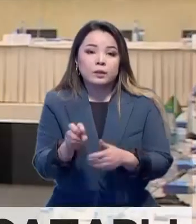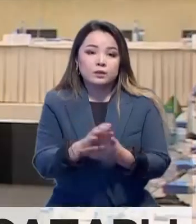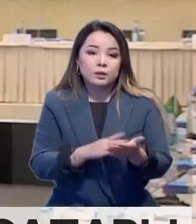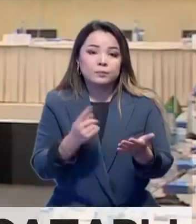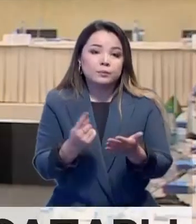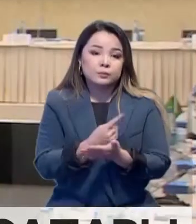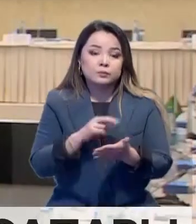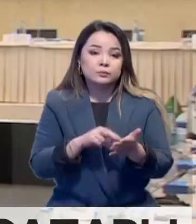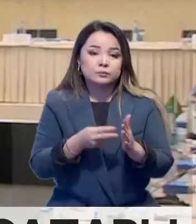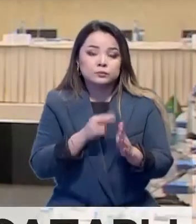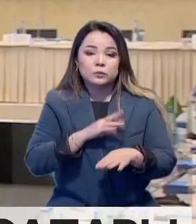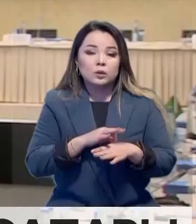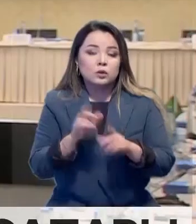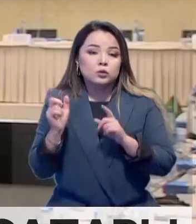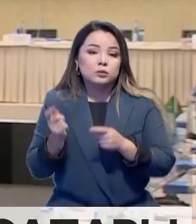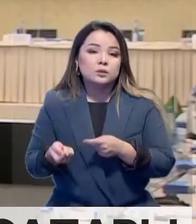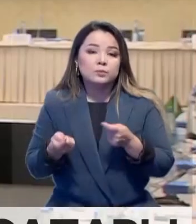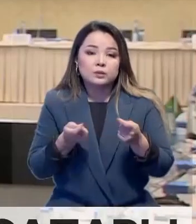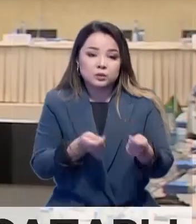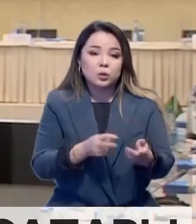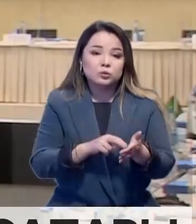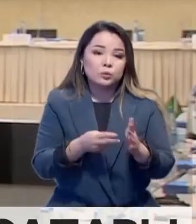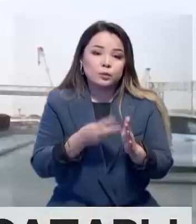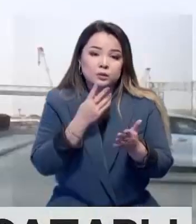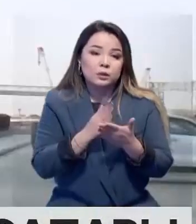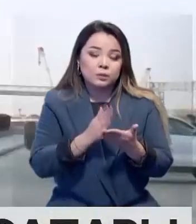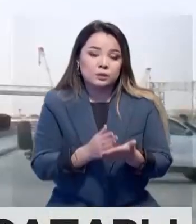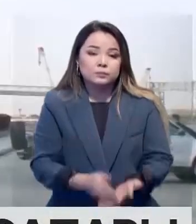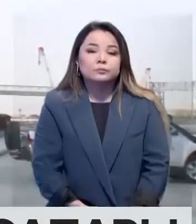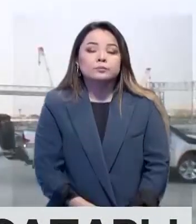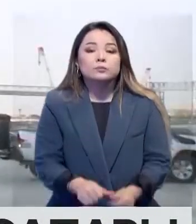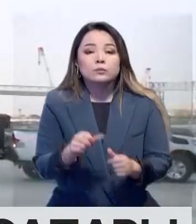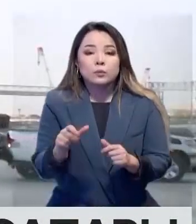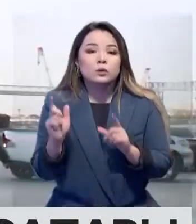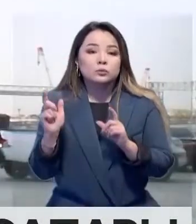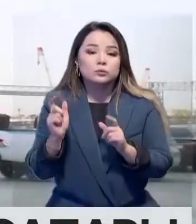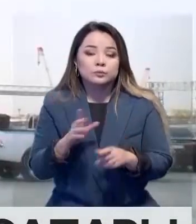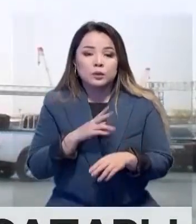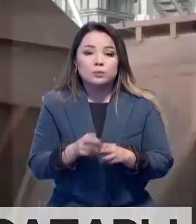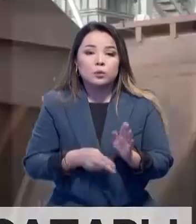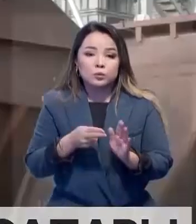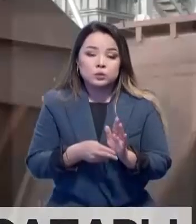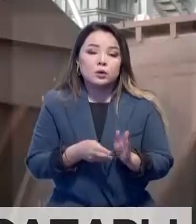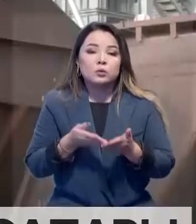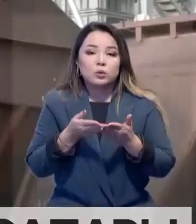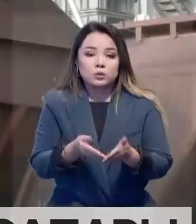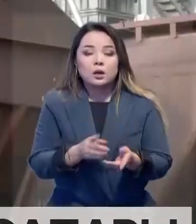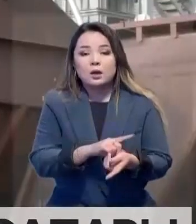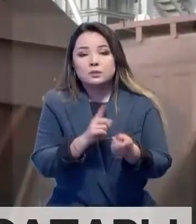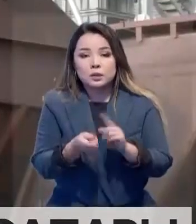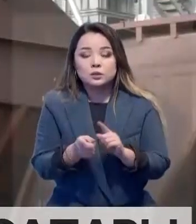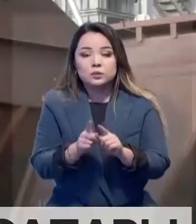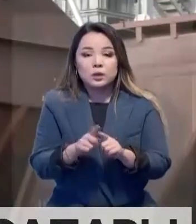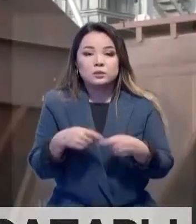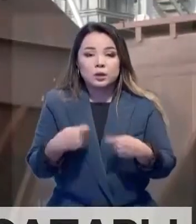алғашқы пилоттық жүк тасымалдарын жоспарлап отырмыз. Одан бөлек жүктер пойыздан көлікке немесе кемеге ауысқан кезде де